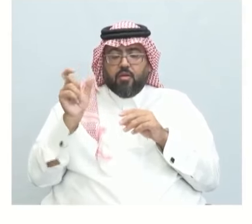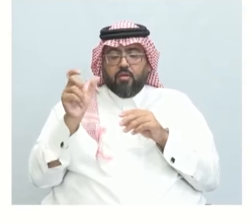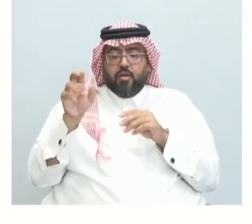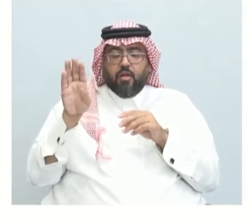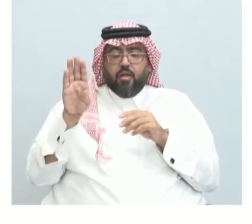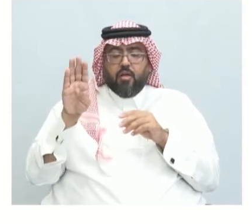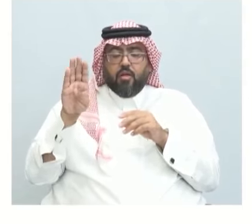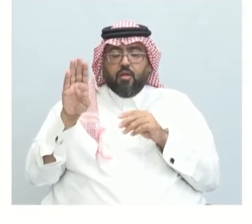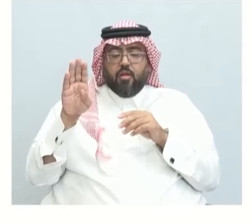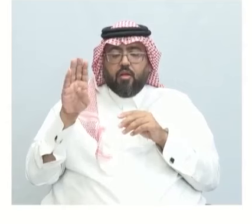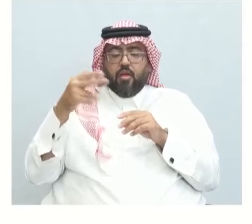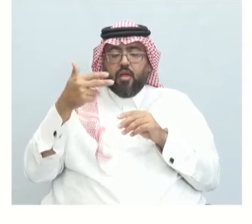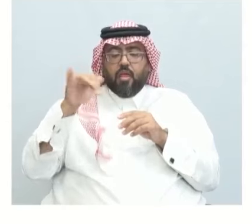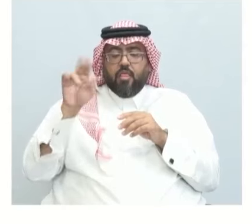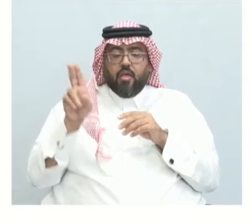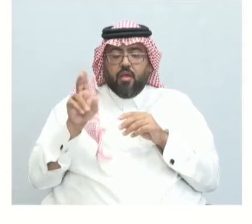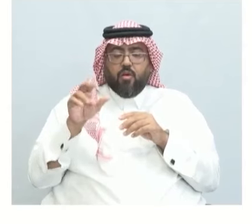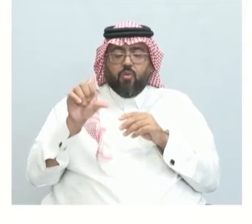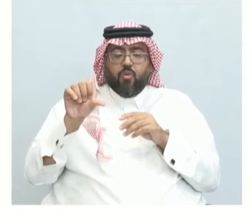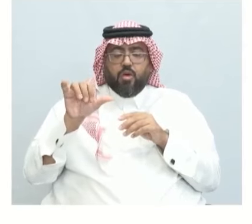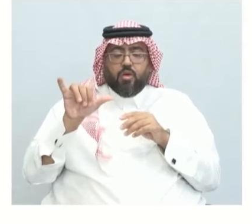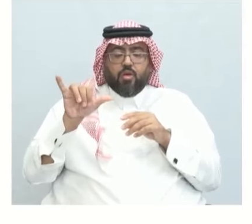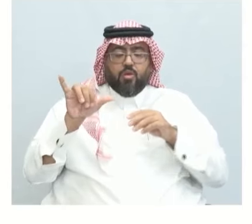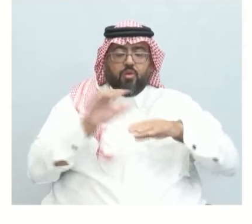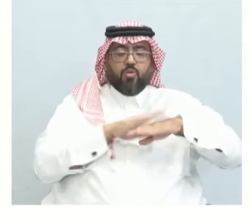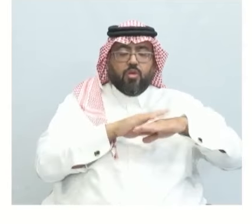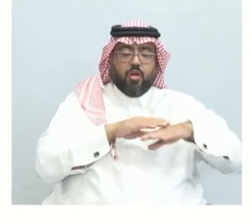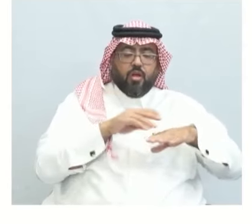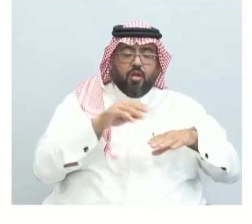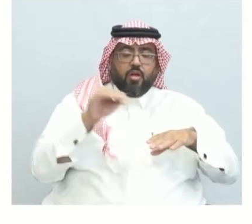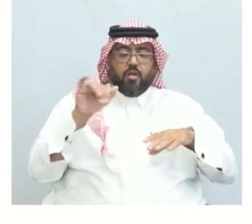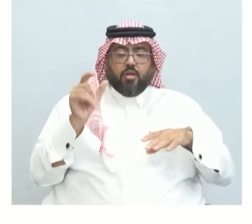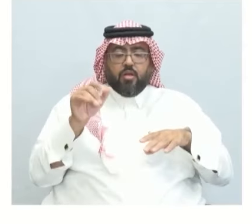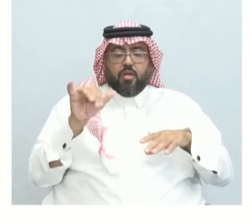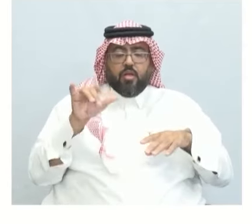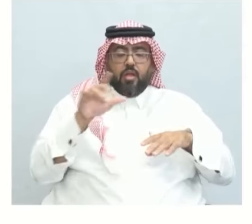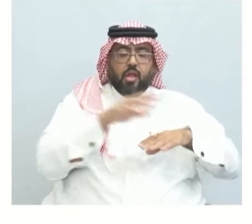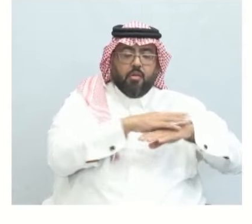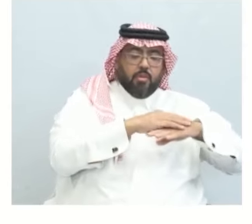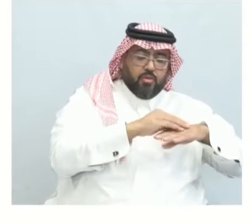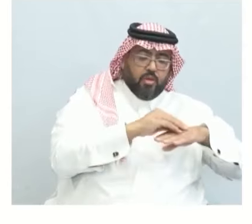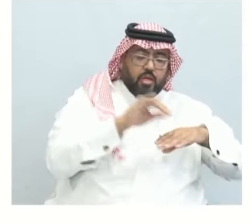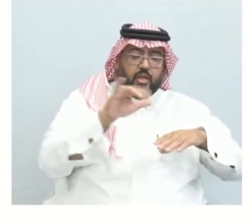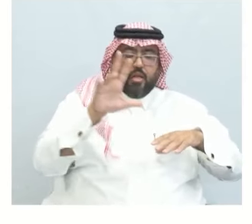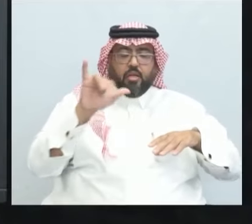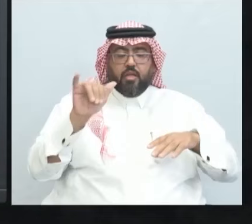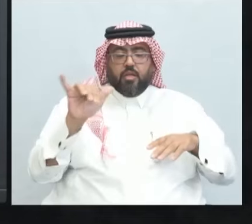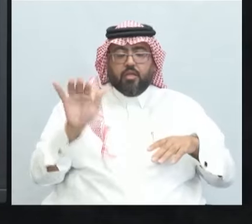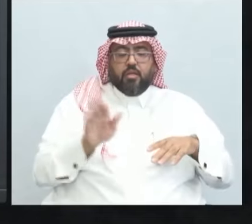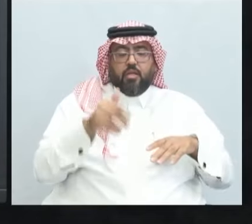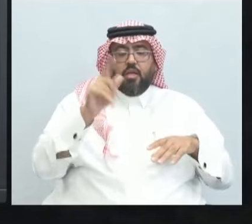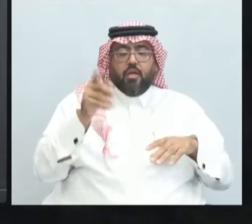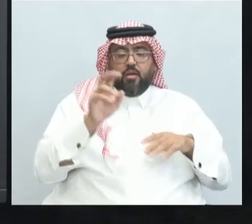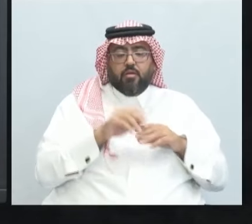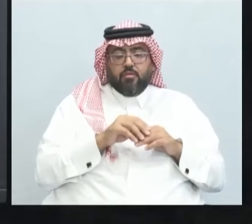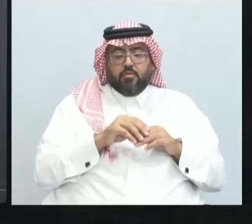غيثا ويسرا حين يلتمس اليسار المظاهر الصحراويه التي تبرز في هذه الابيات اهم المظاهر الصحراويه التي